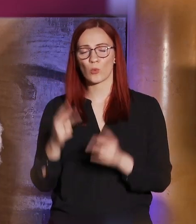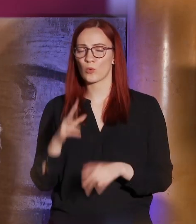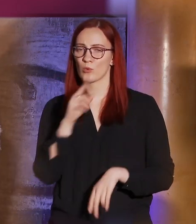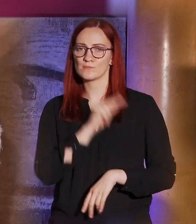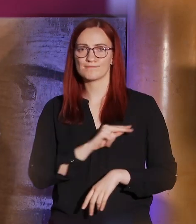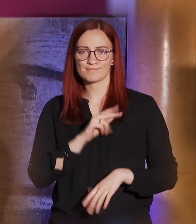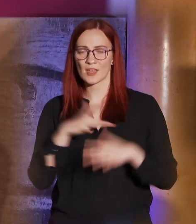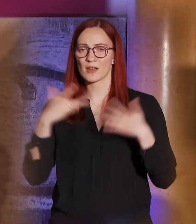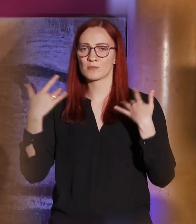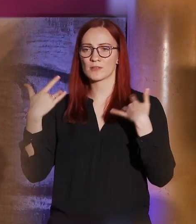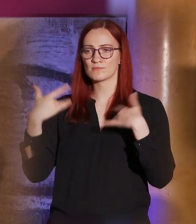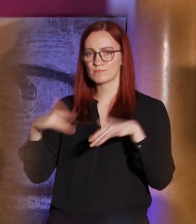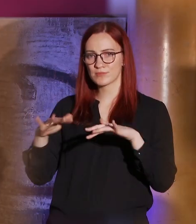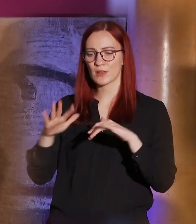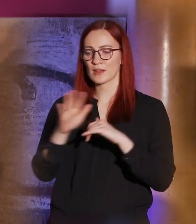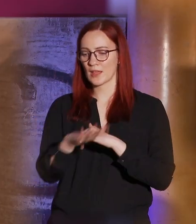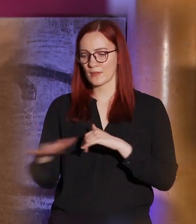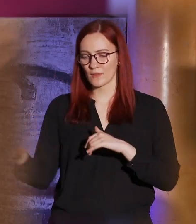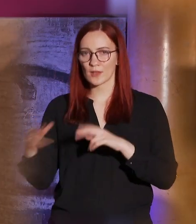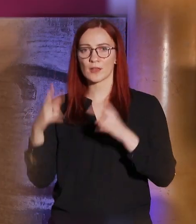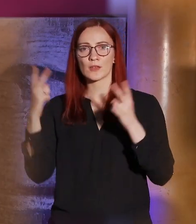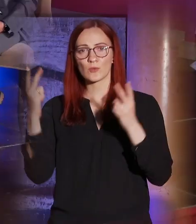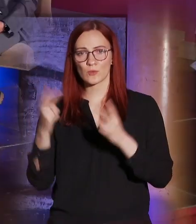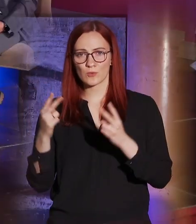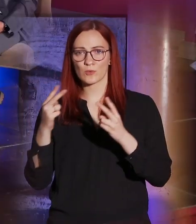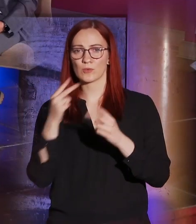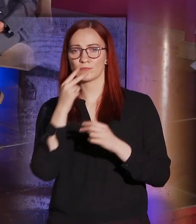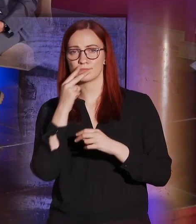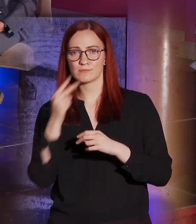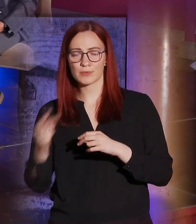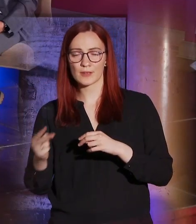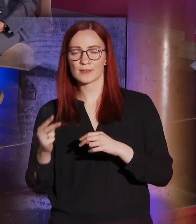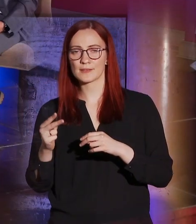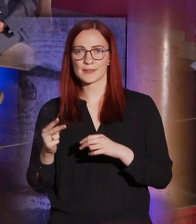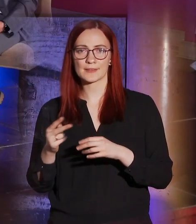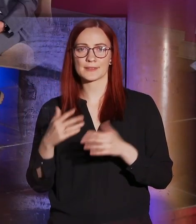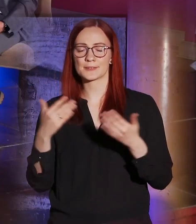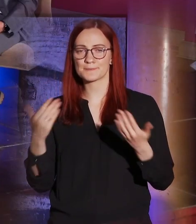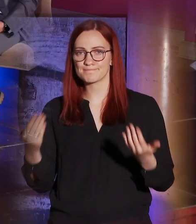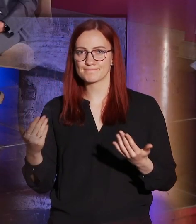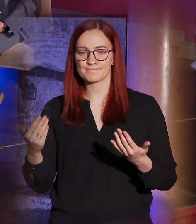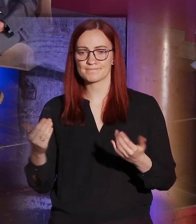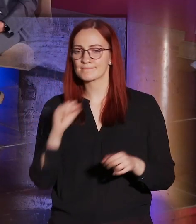nes su vaikais jau vis tiek metodistė buvau, nebegalėjau dirbti.